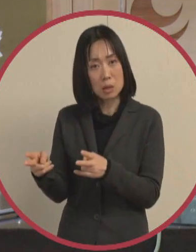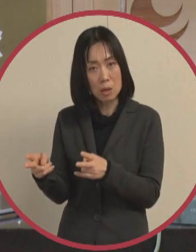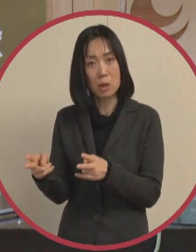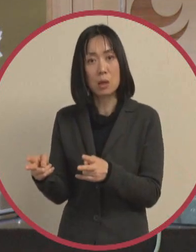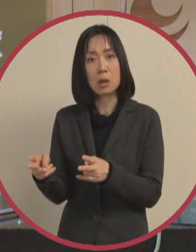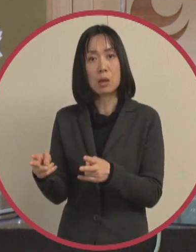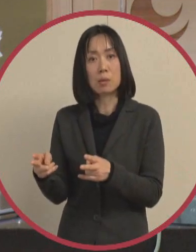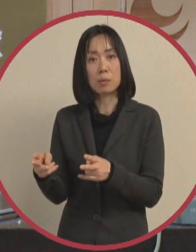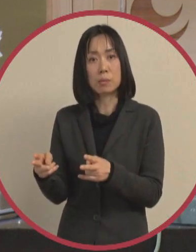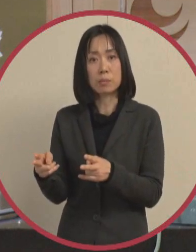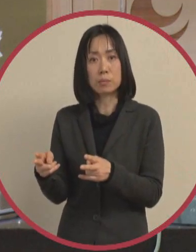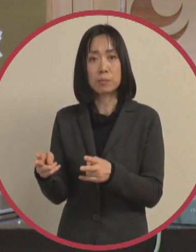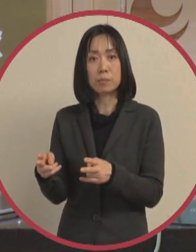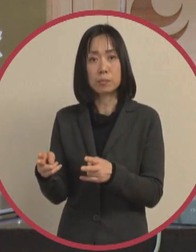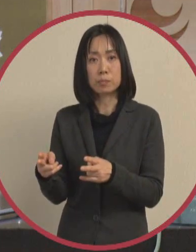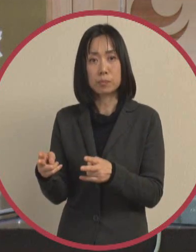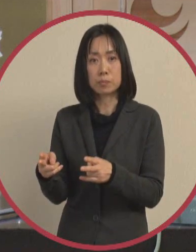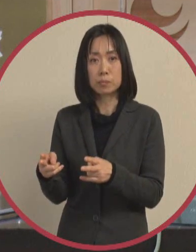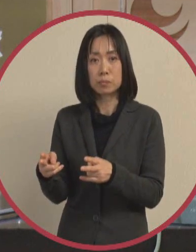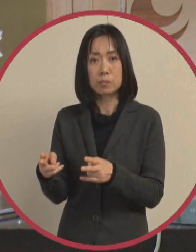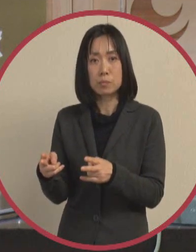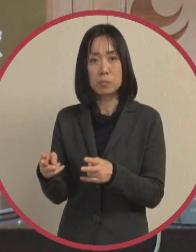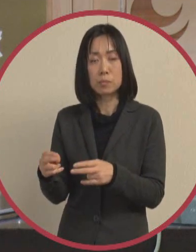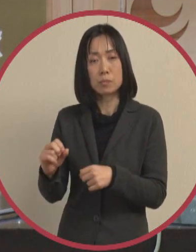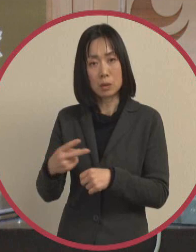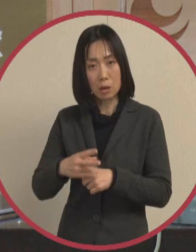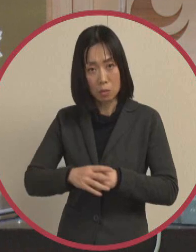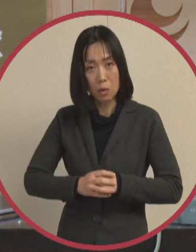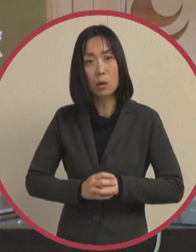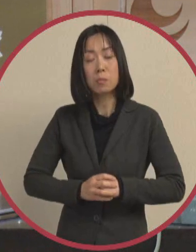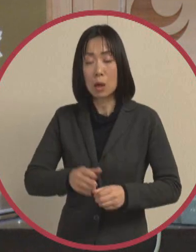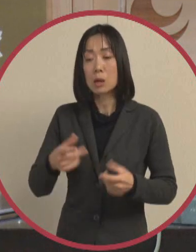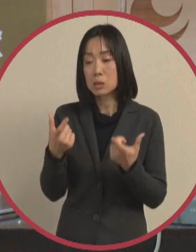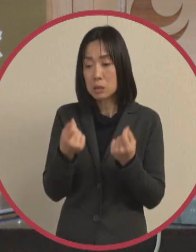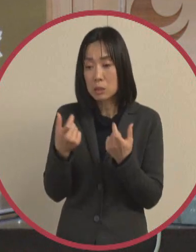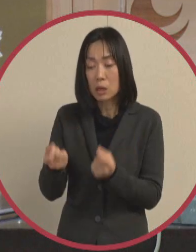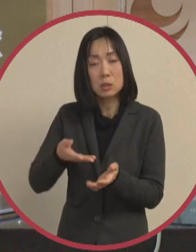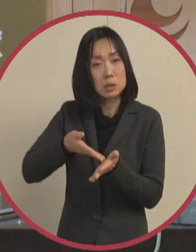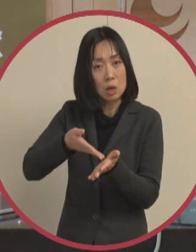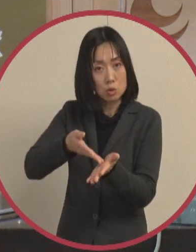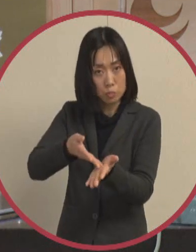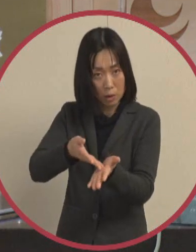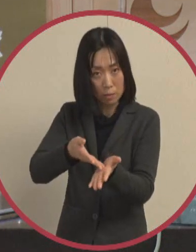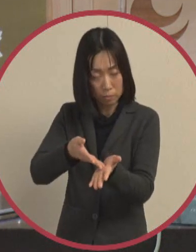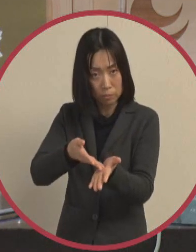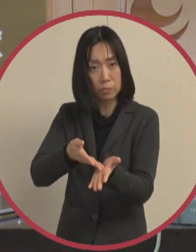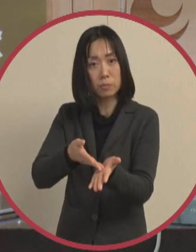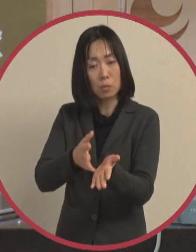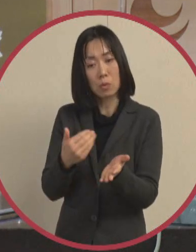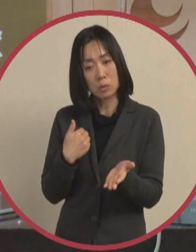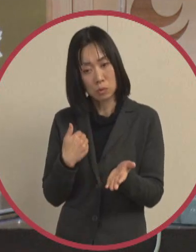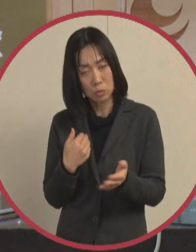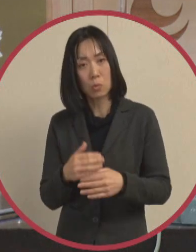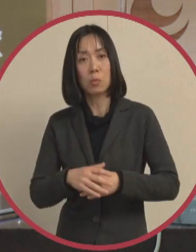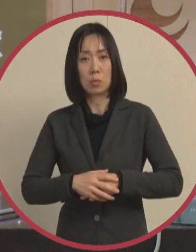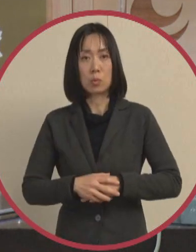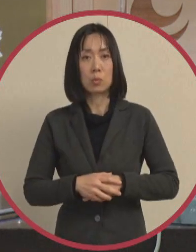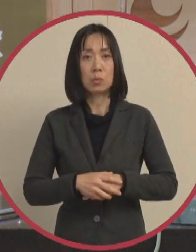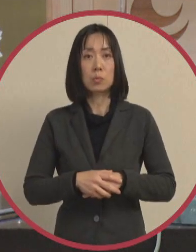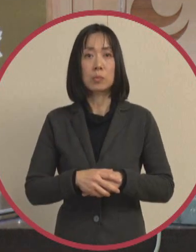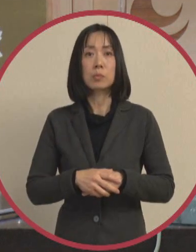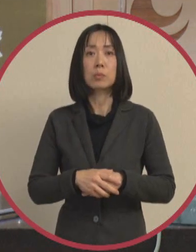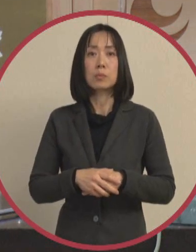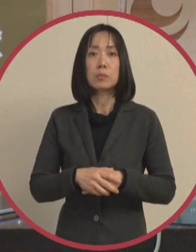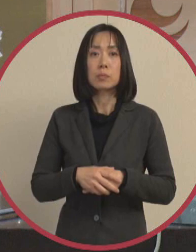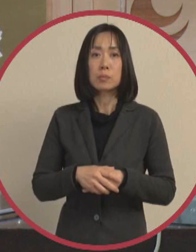それからあの、まあ、こうなんというかしっかりとしたご説明、ですね、でその上